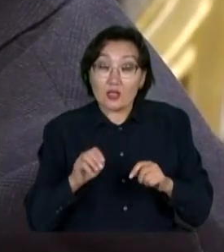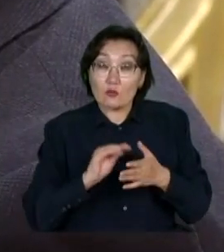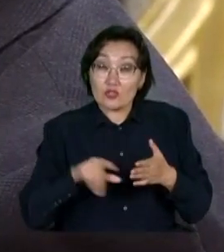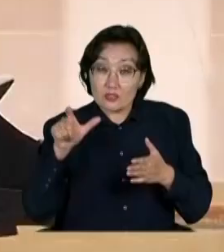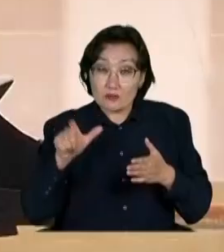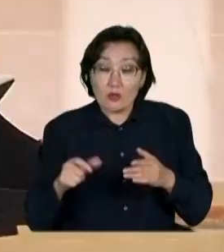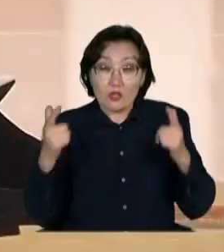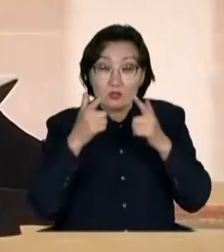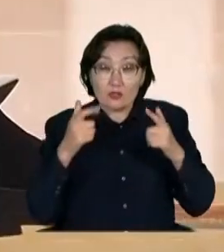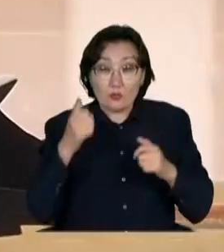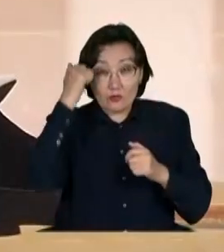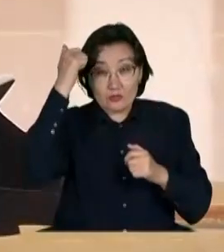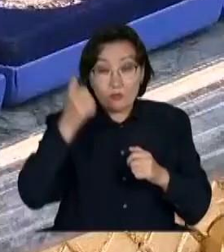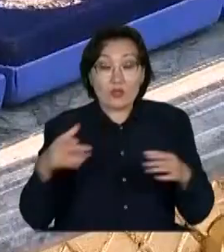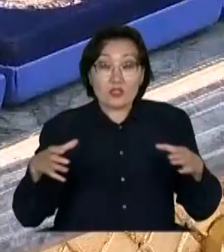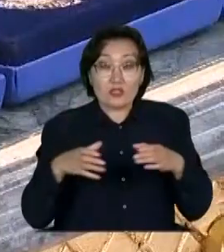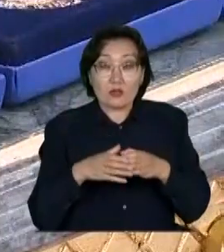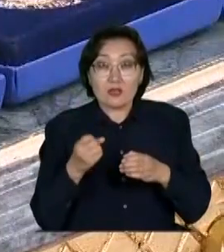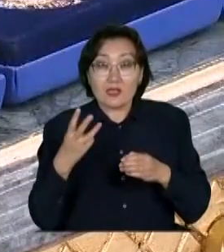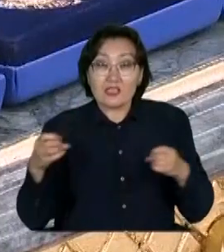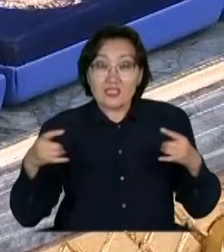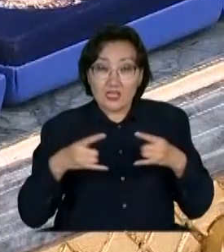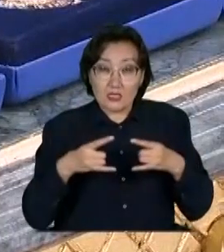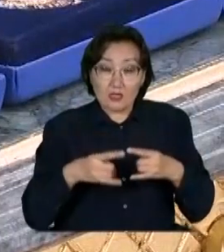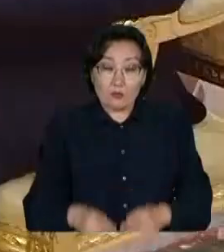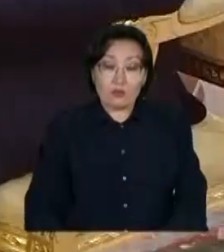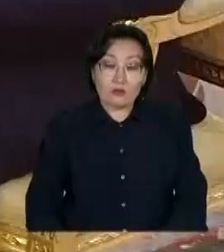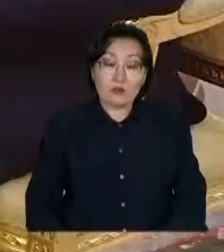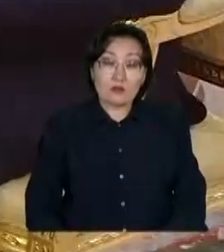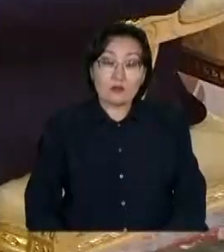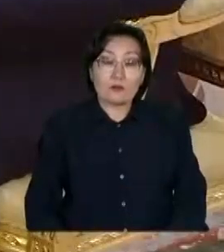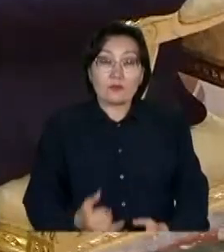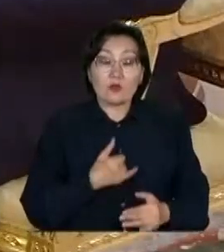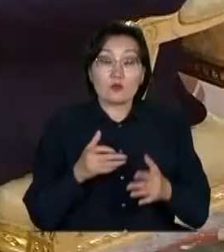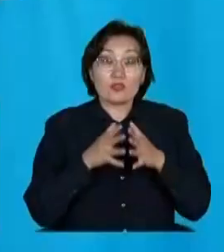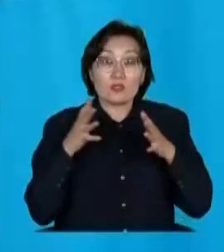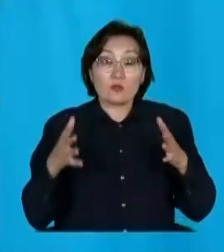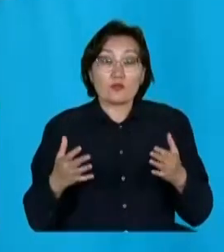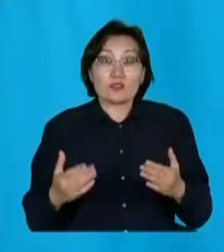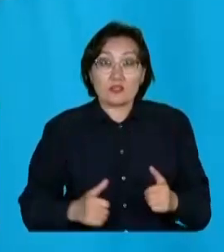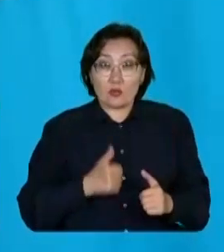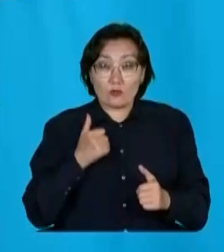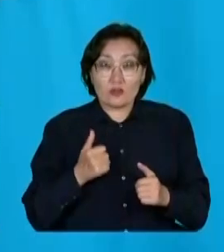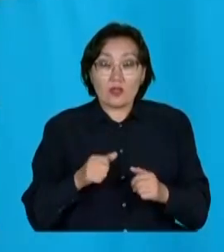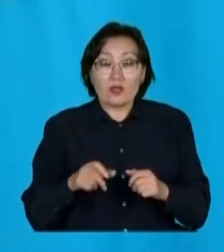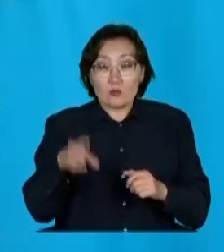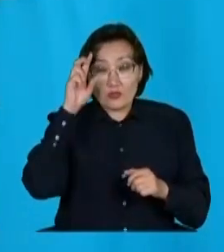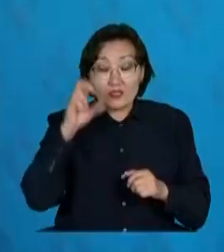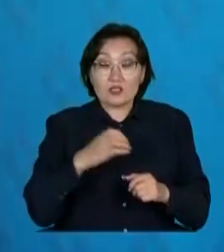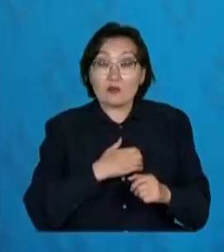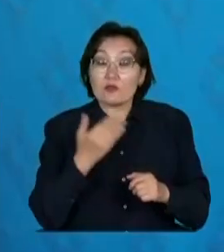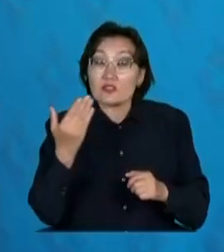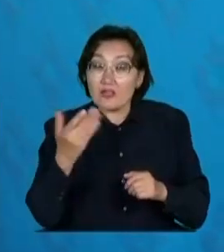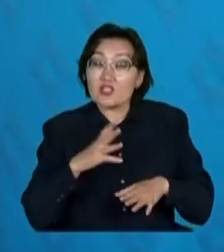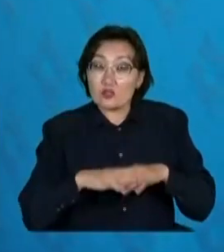также объявил благодарность коллективам ряда телеканалов. Касым-Жомарт Кемелевич, для меня огромная честь получить государственную награду из